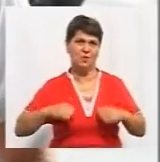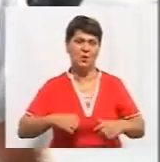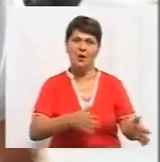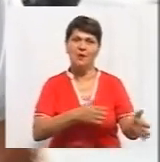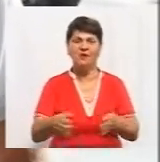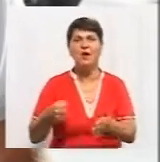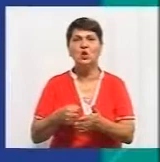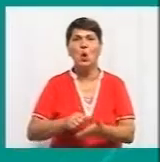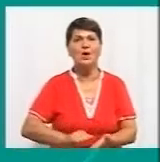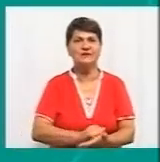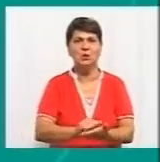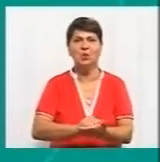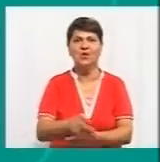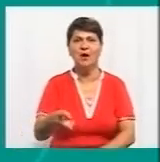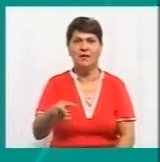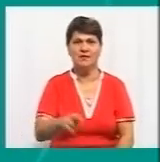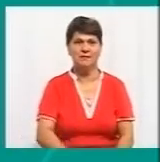до асфальтування.